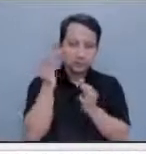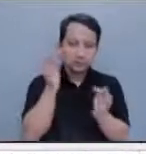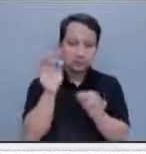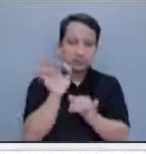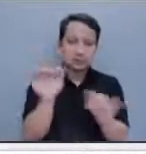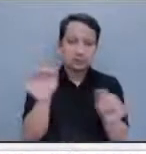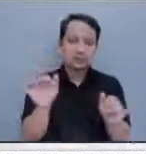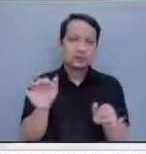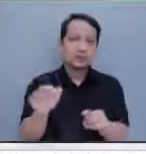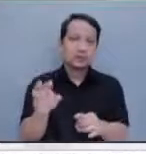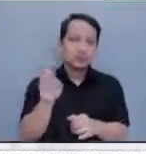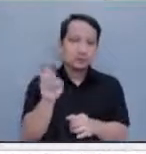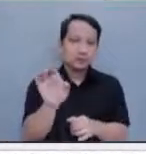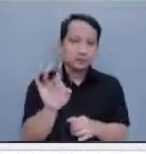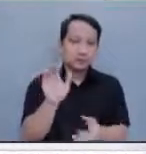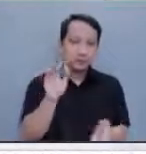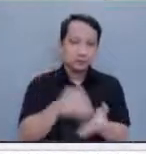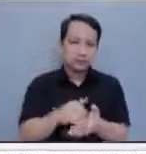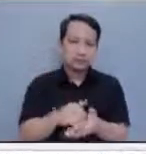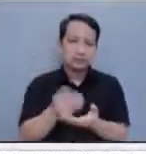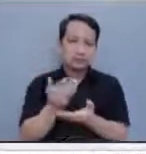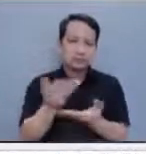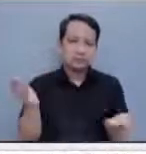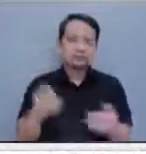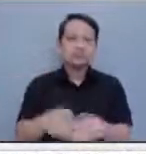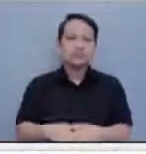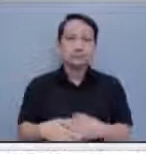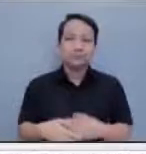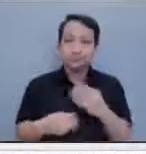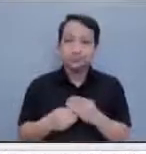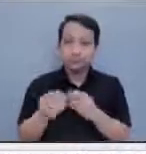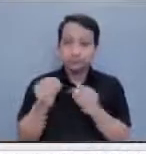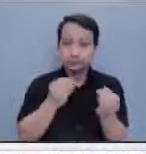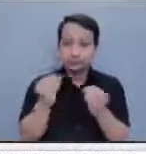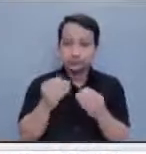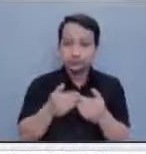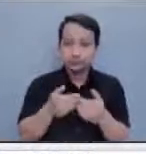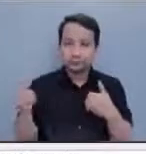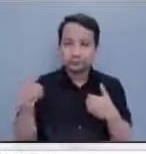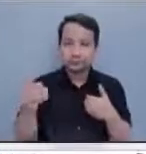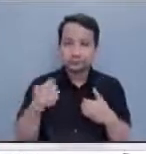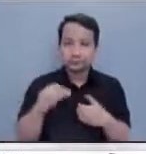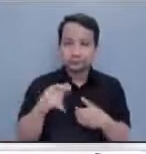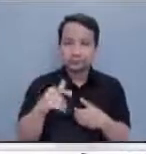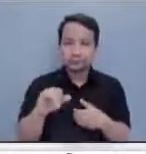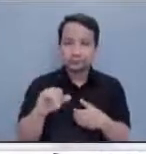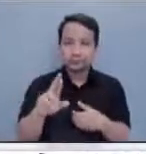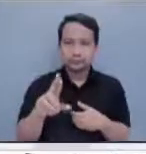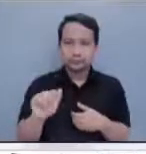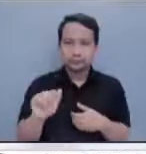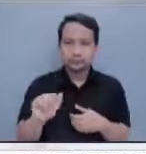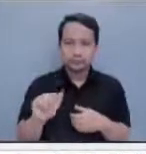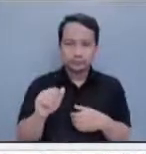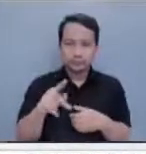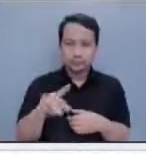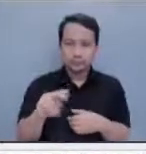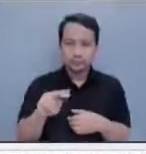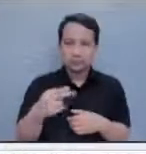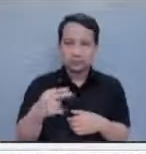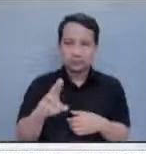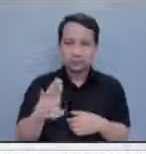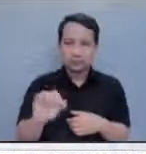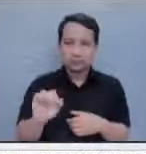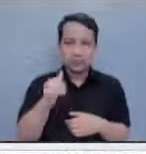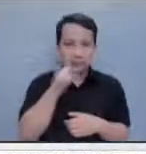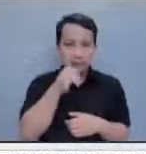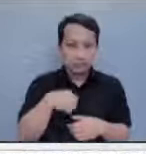halagang 68,000 pesos. Ginawang nasabing operasyon sa kahabaan ng Isguera Street, Barangay Pinagbuhatan ng nasabing lungsod